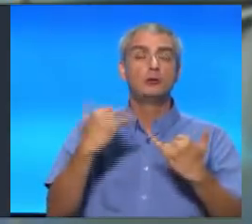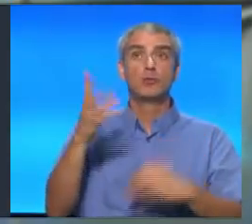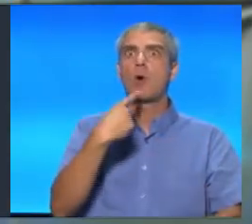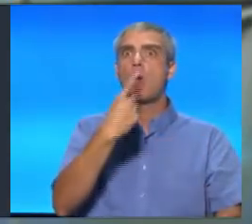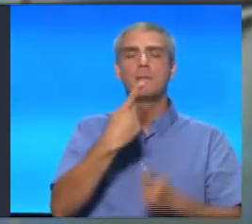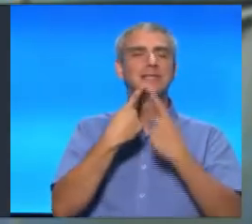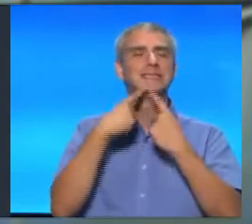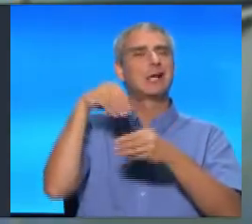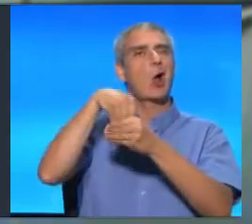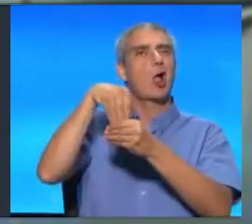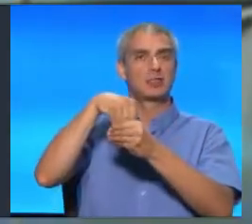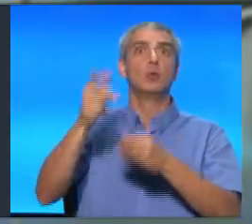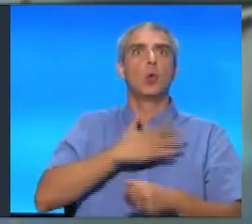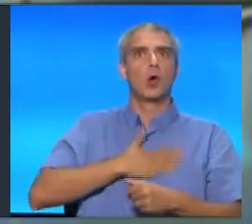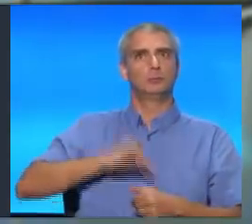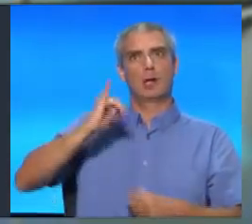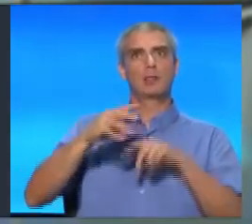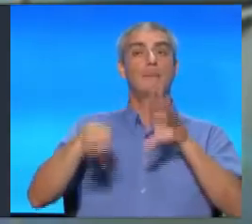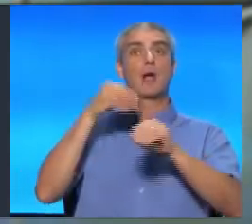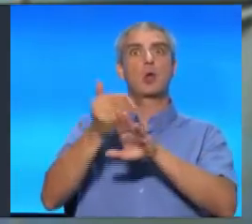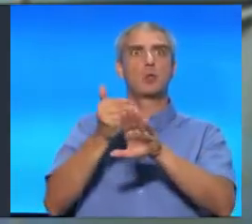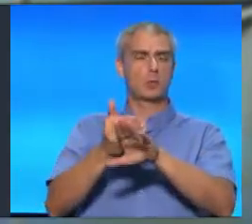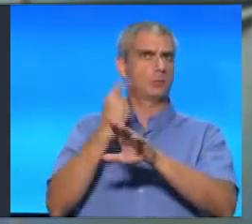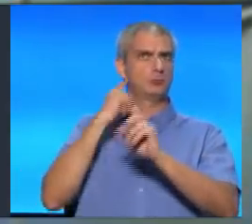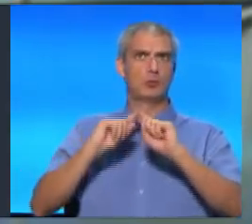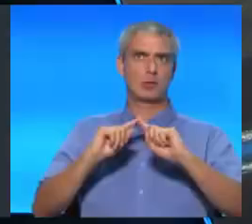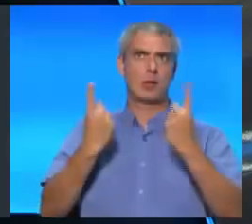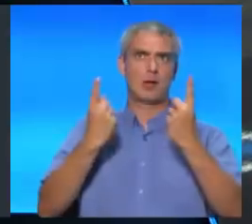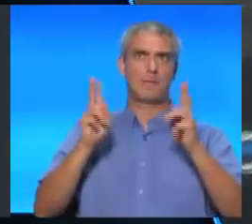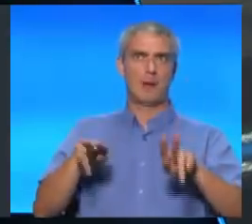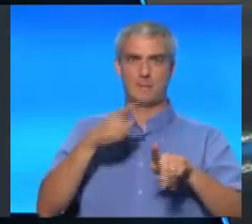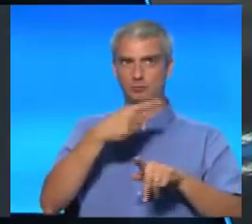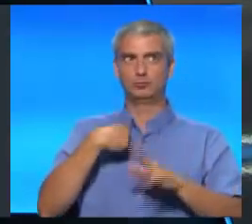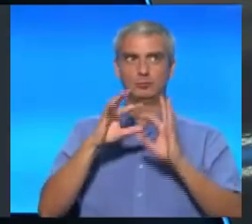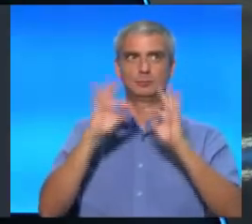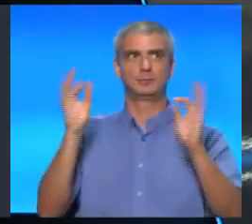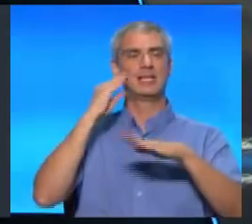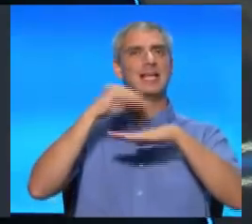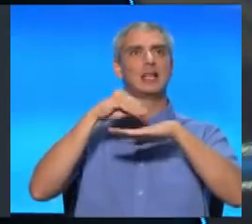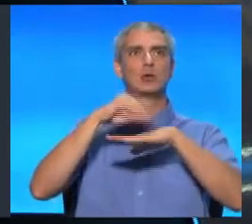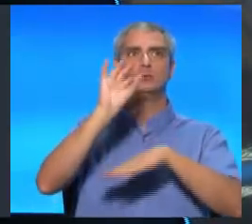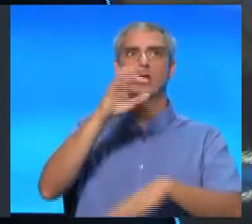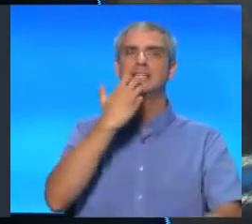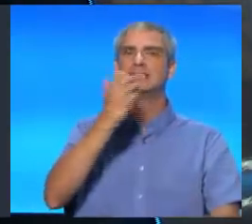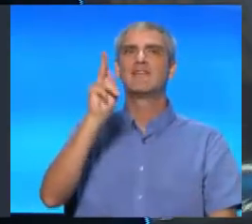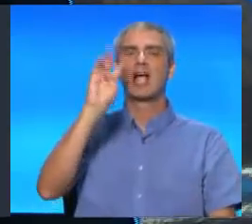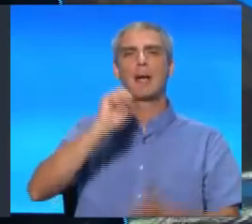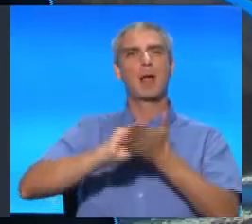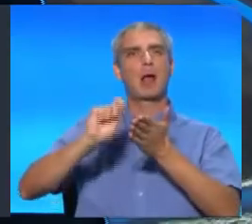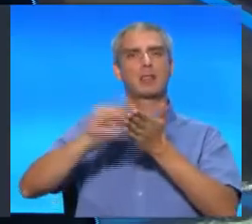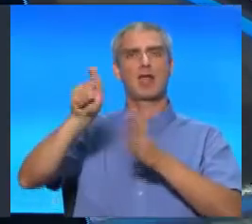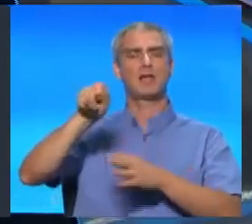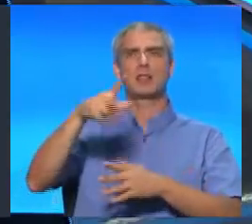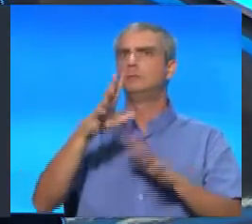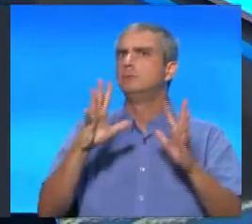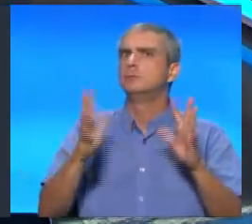בשיחות סגורות על רצונו בבחירות מוקדמות נשמעים אחרת לגמרי, ואנחנו פותחים בעדכונים שלך, זאב קם כתבנו בכנסת. אז מה